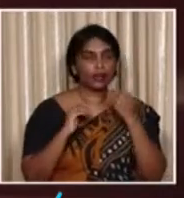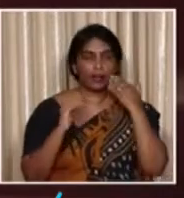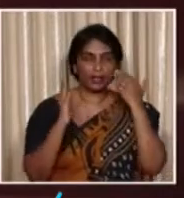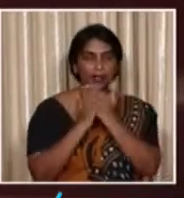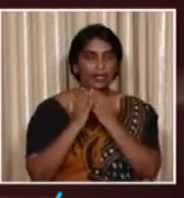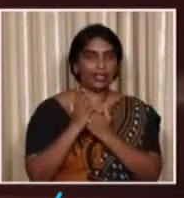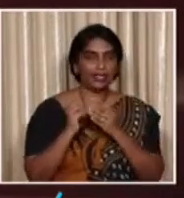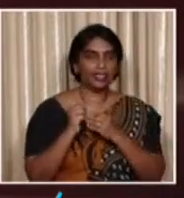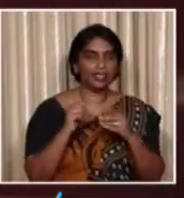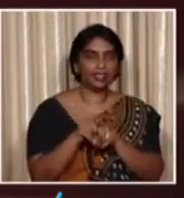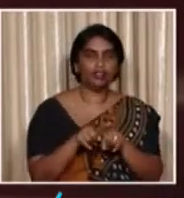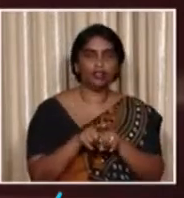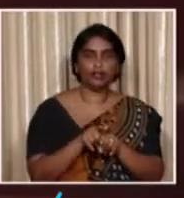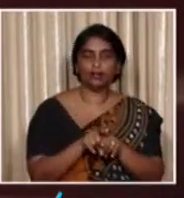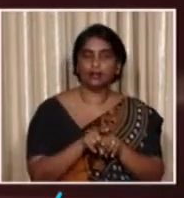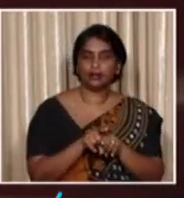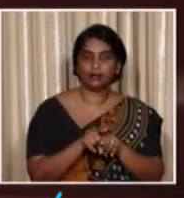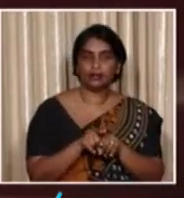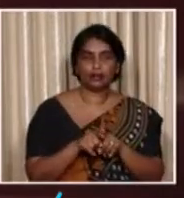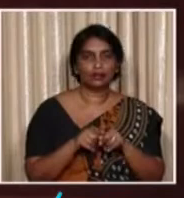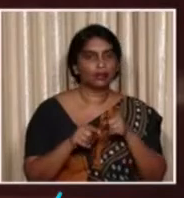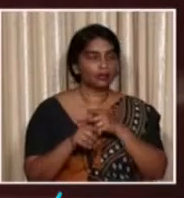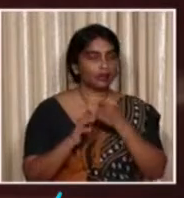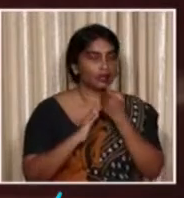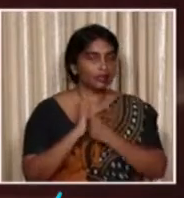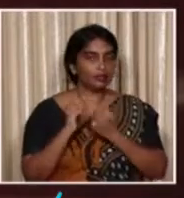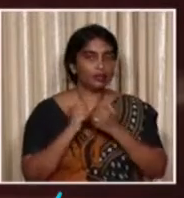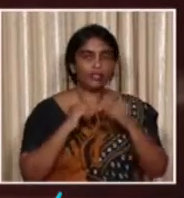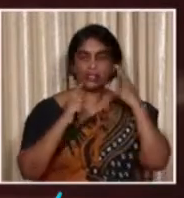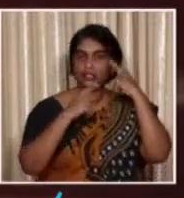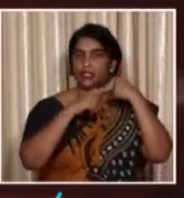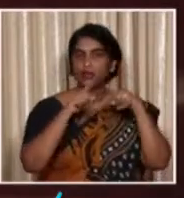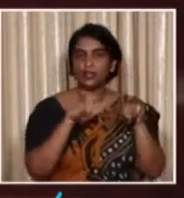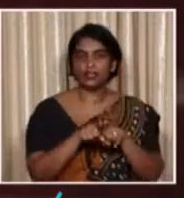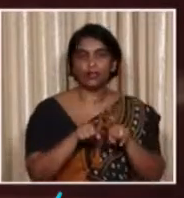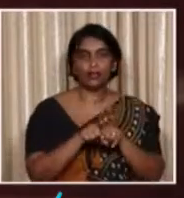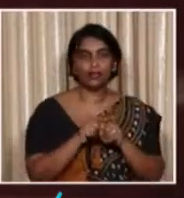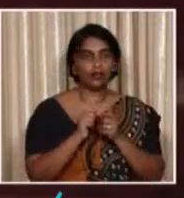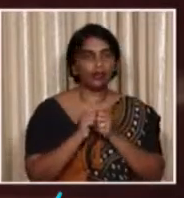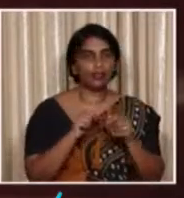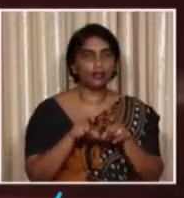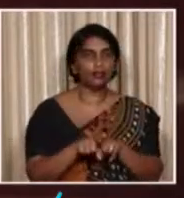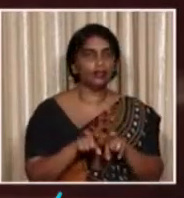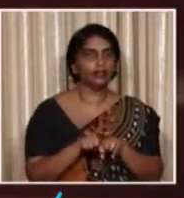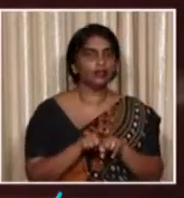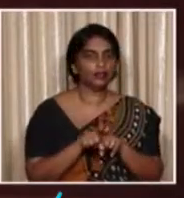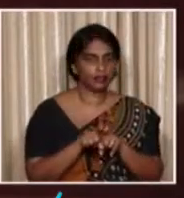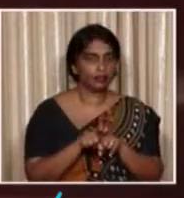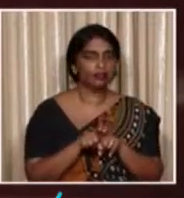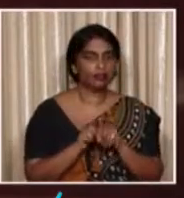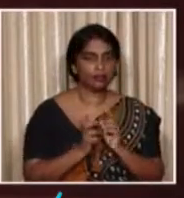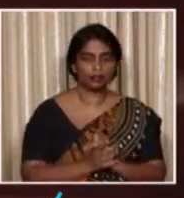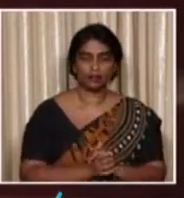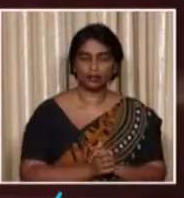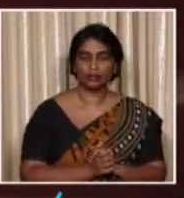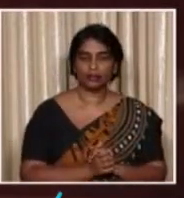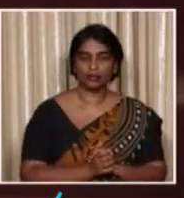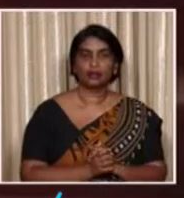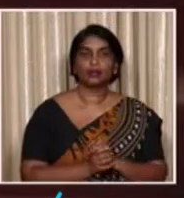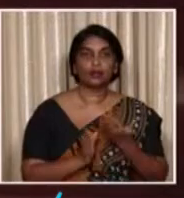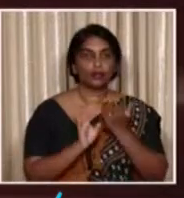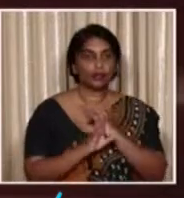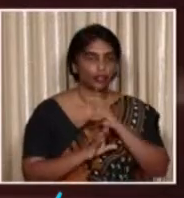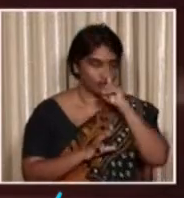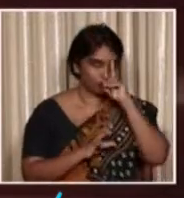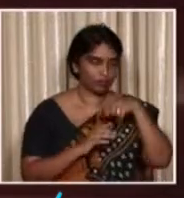ඉතා ප්‍රවීණත්වයක් දරන ප්‍රසිද්ධ නීති ආයතනයක් වන අතර එහි කාර්ය මණ්ඩලය පමණක් 800ක් වනු ඇත. පසුගිය සතියේ